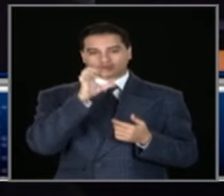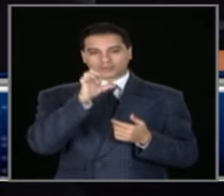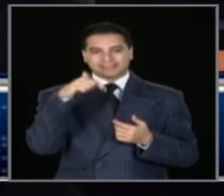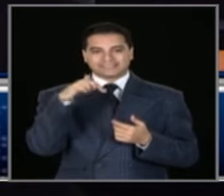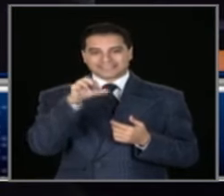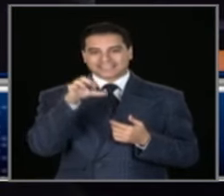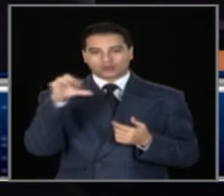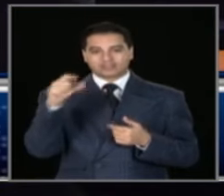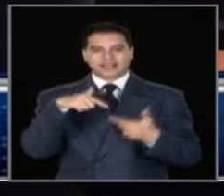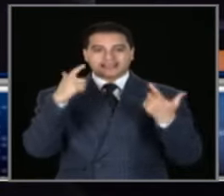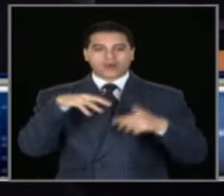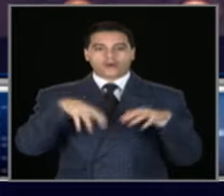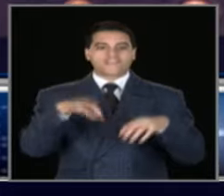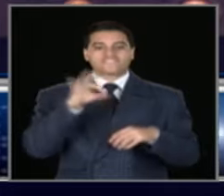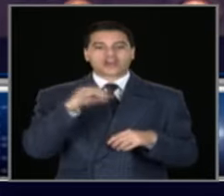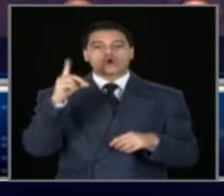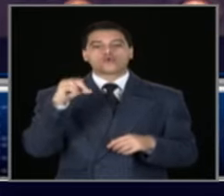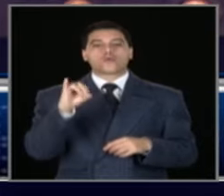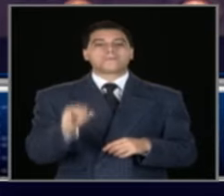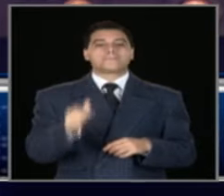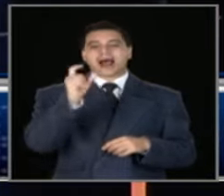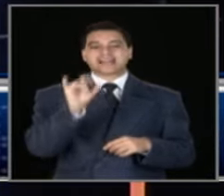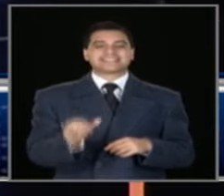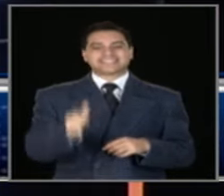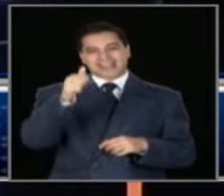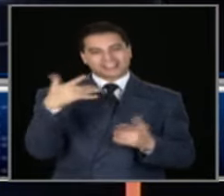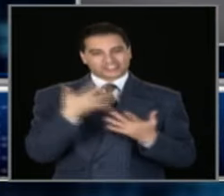في رومانيا. رومانيا، هو الاسم روماني جدا بصراحة.